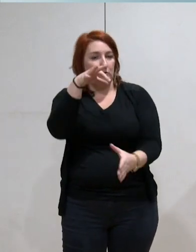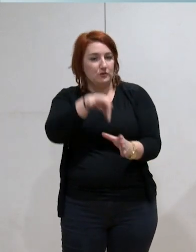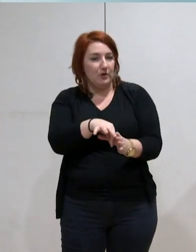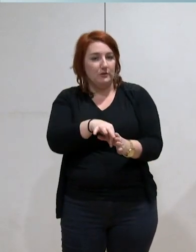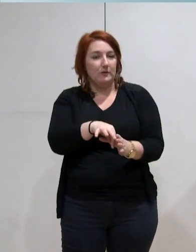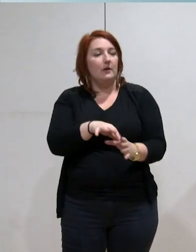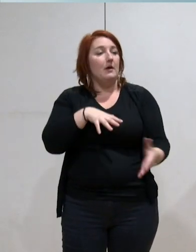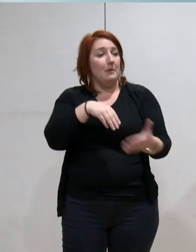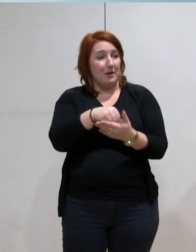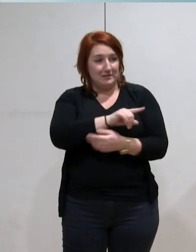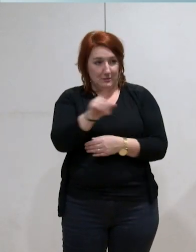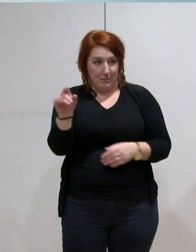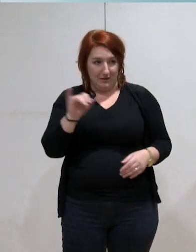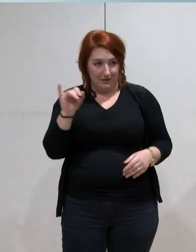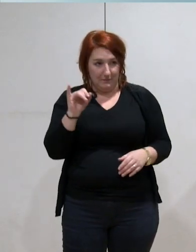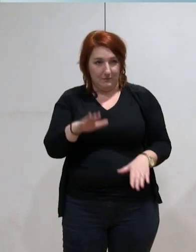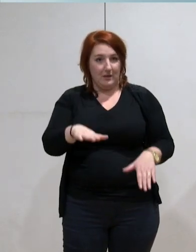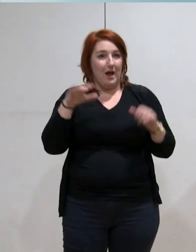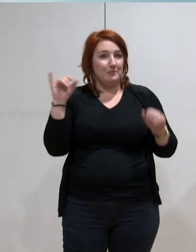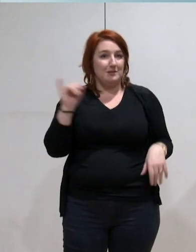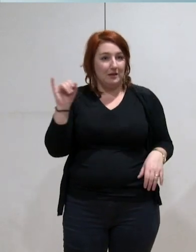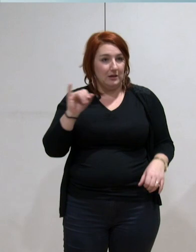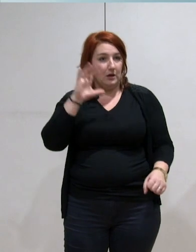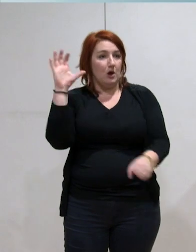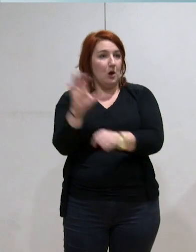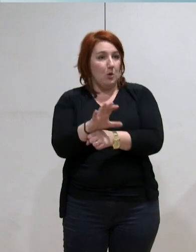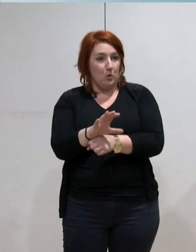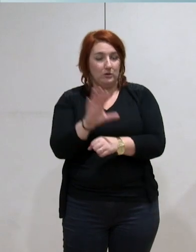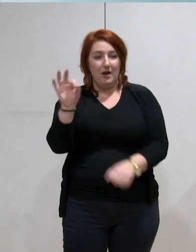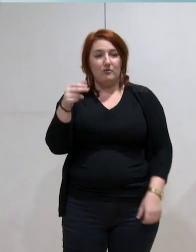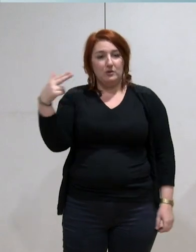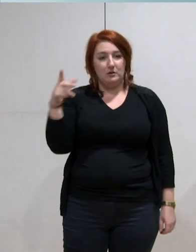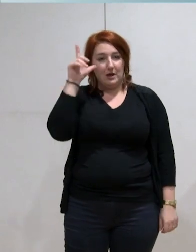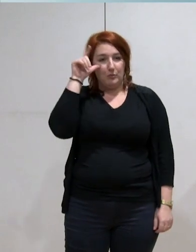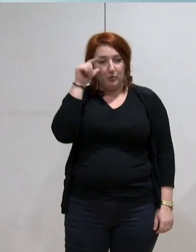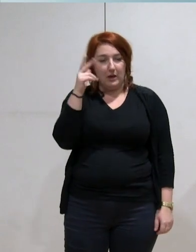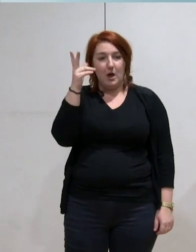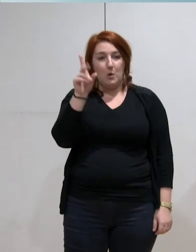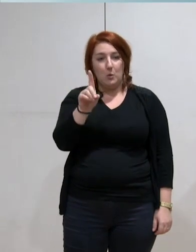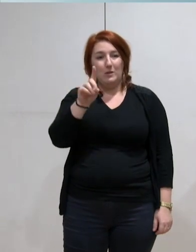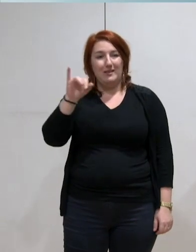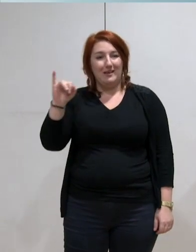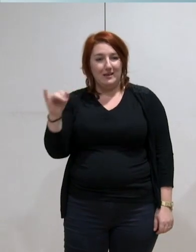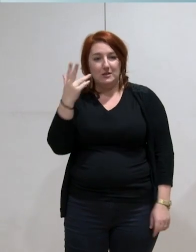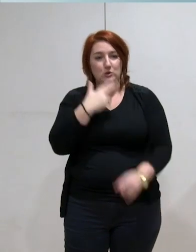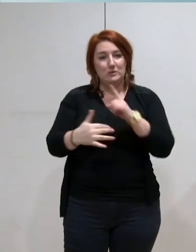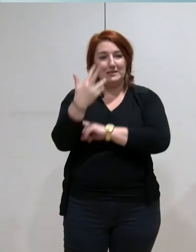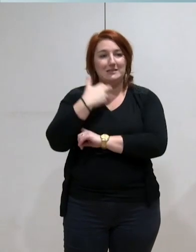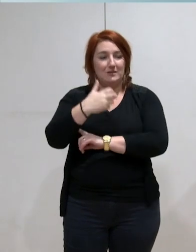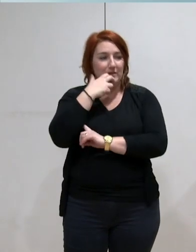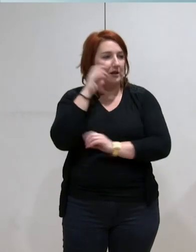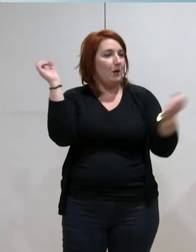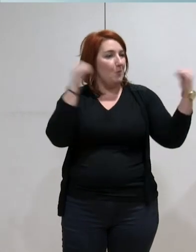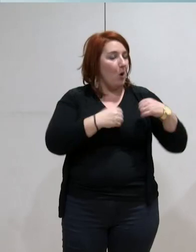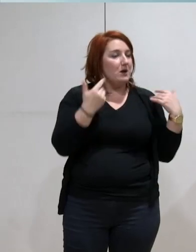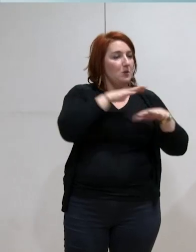vote qui s'abstient qui vote contre Front national les républicains udi socié civile qui vote pour rassemblement de gauche